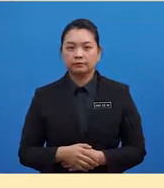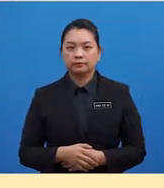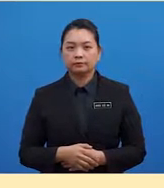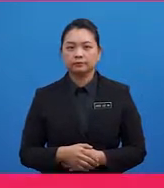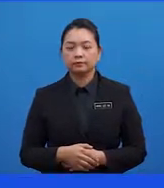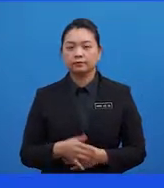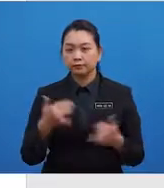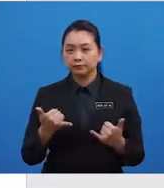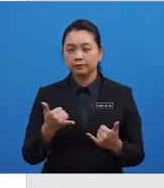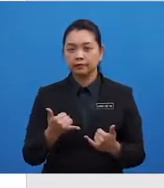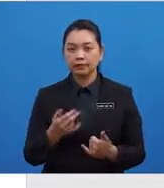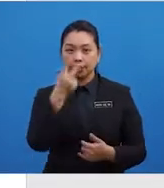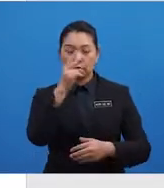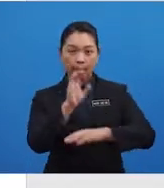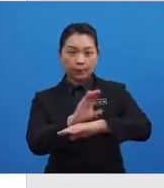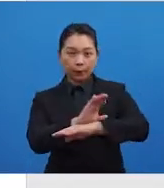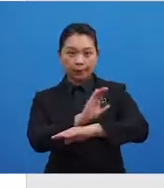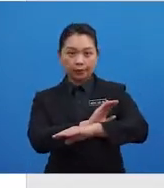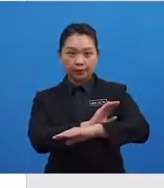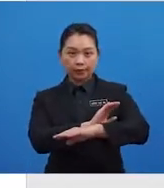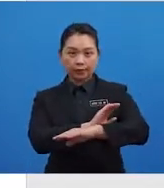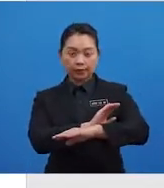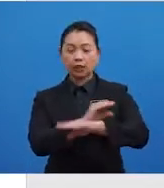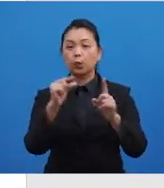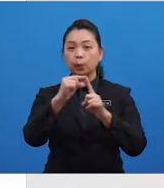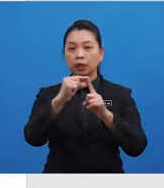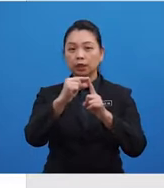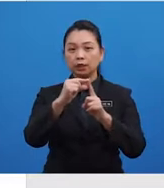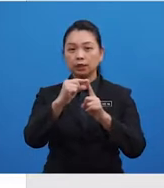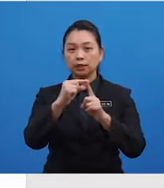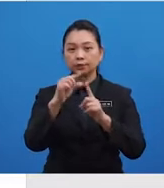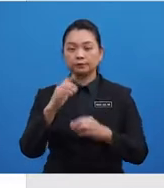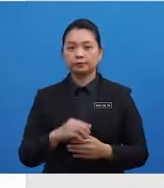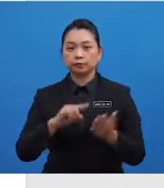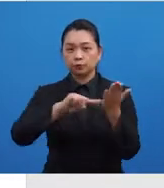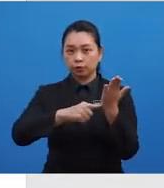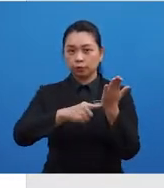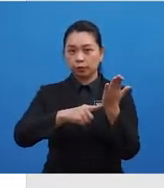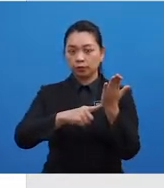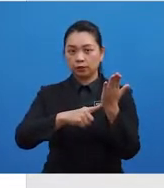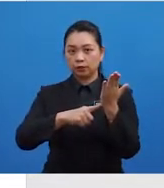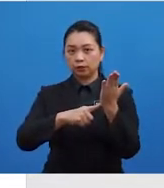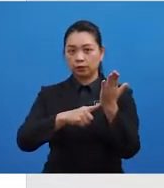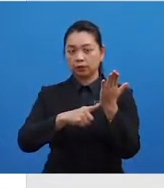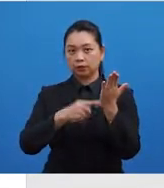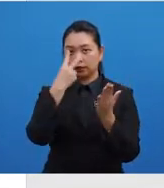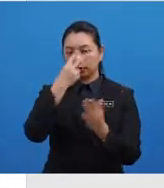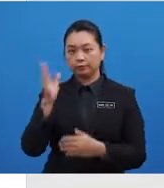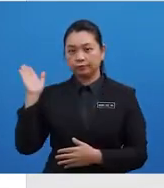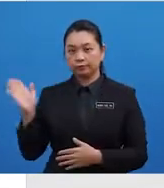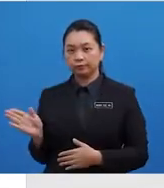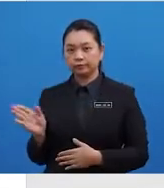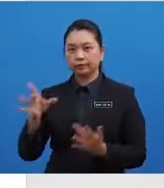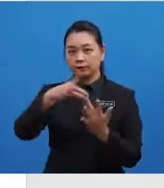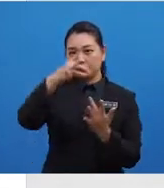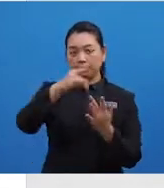Baik murid-murid, mari kita sama-sama buka perisian Microsoft Word. Mula-mula, tekan pada Shapes,